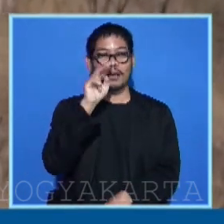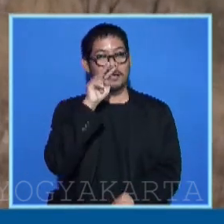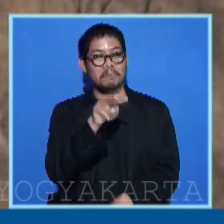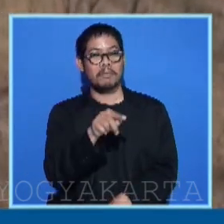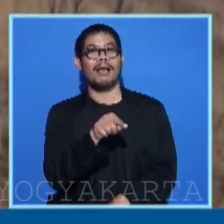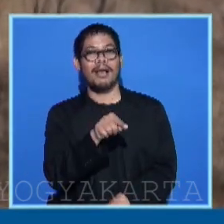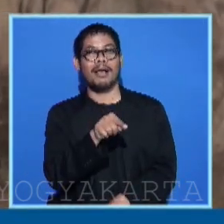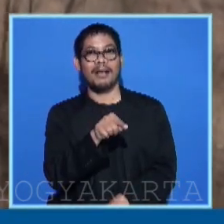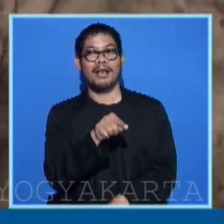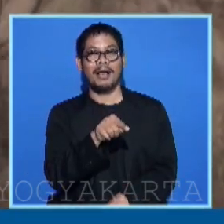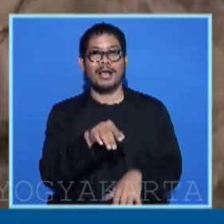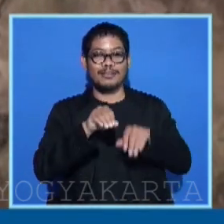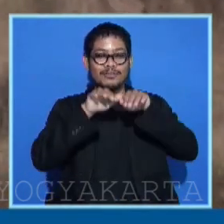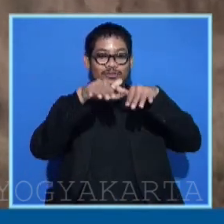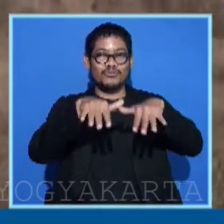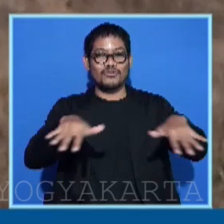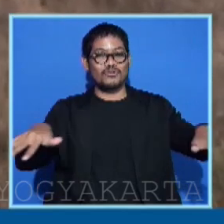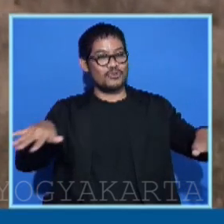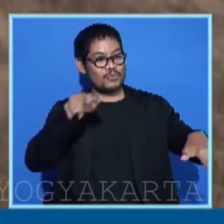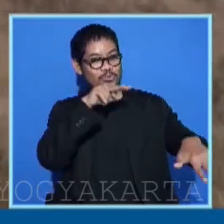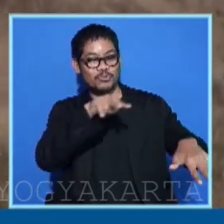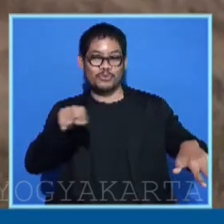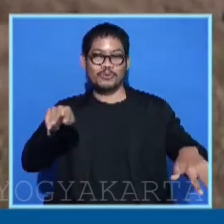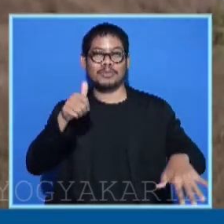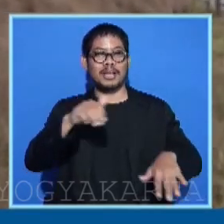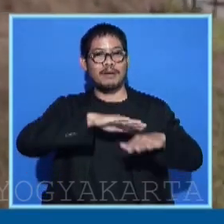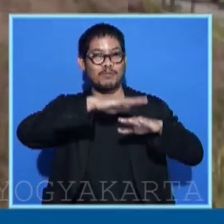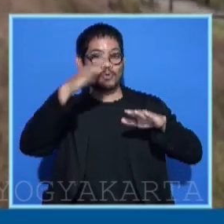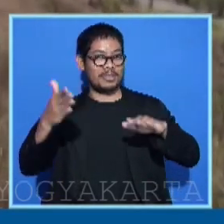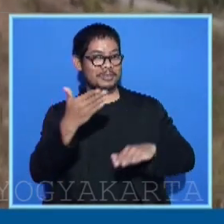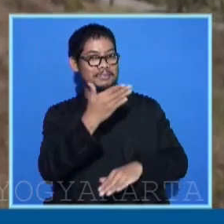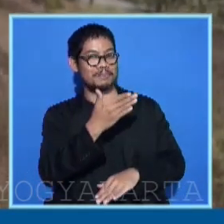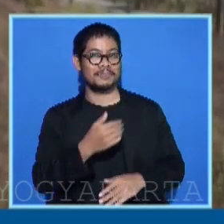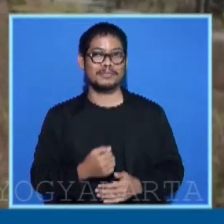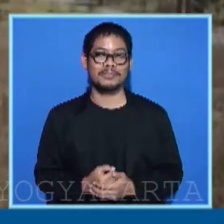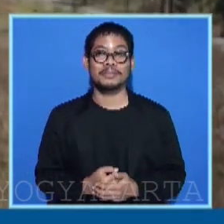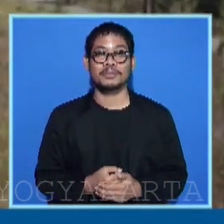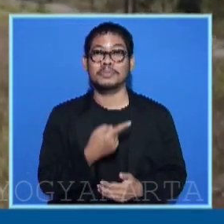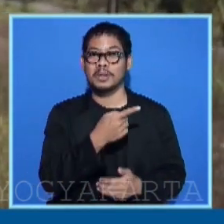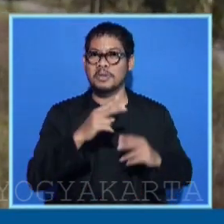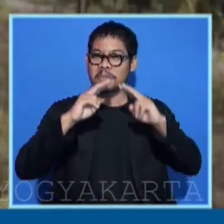para Den ingkang soyo ndamelin Daeng Sinawang mboten namung asin konservasi